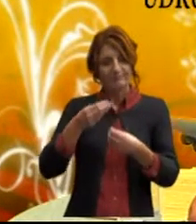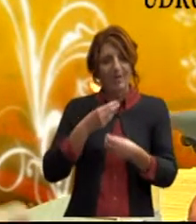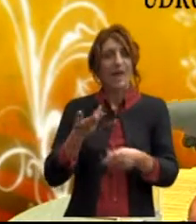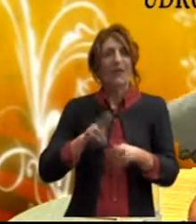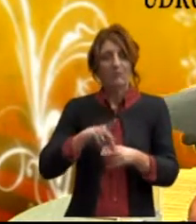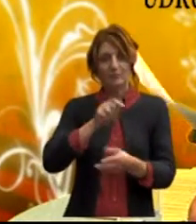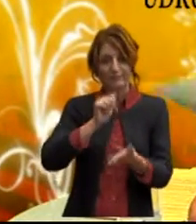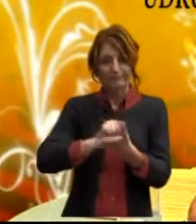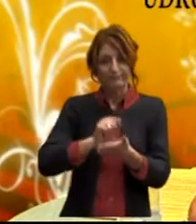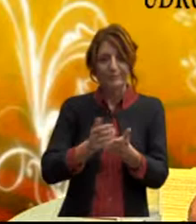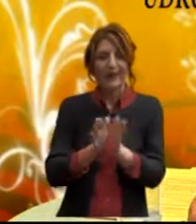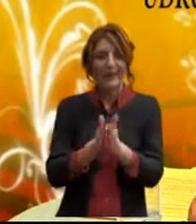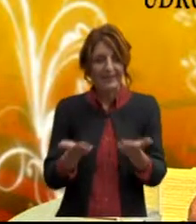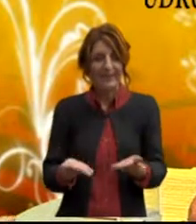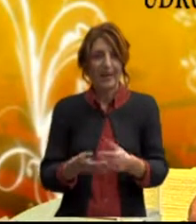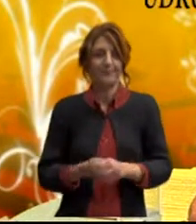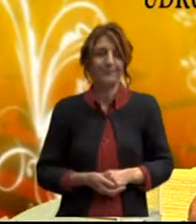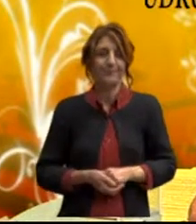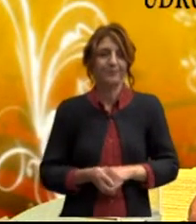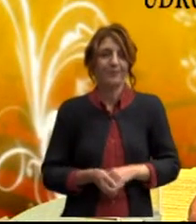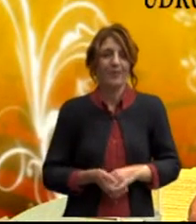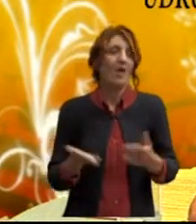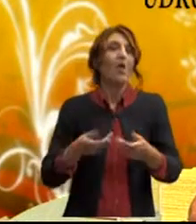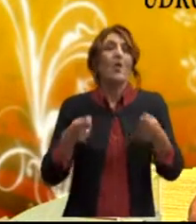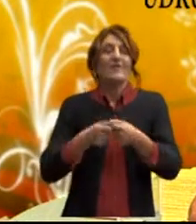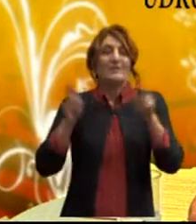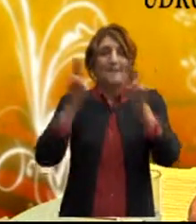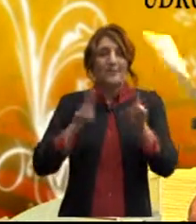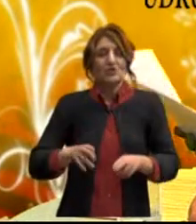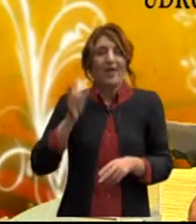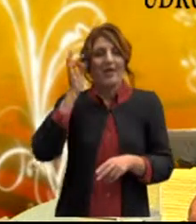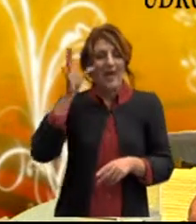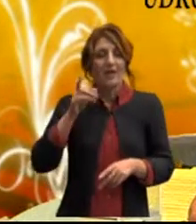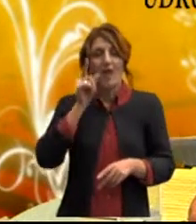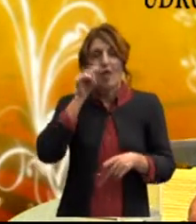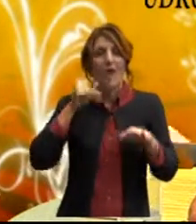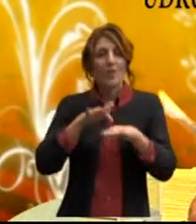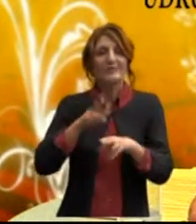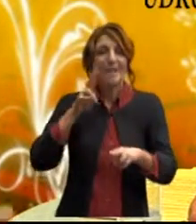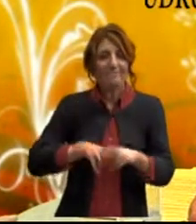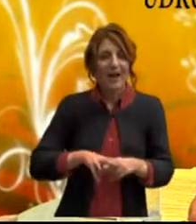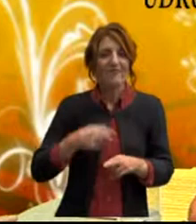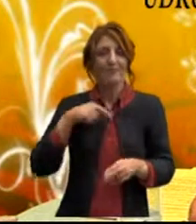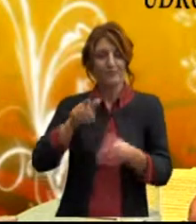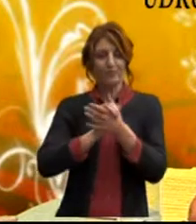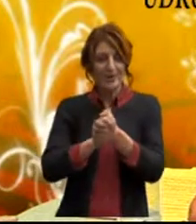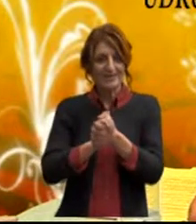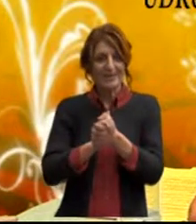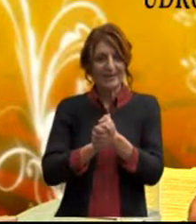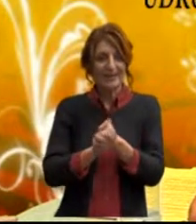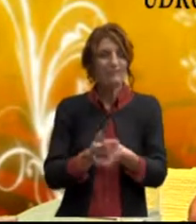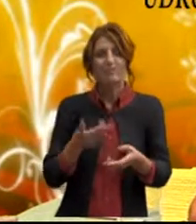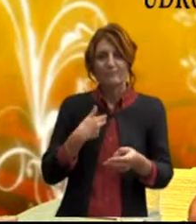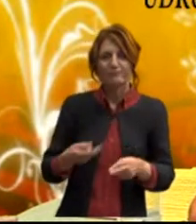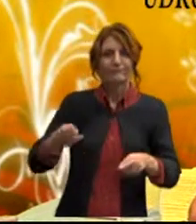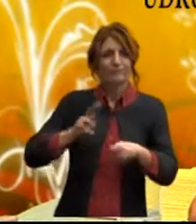obavijestite, da mi se javite. Već kad smo kod Međunarodnog dana ljudskih prava, čestiti svima nama koji smo nama. Uspjeli